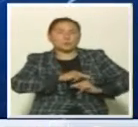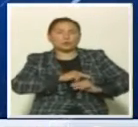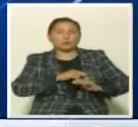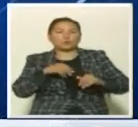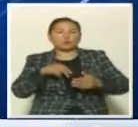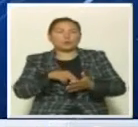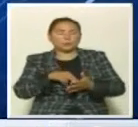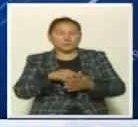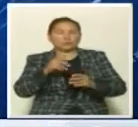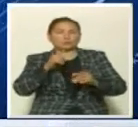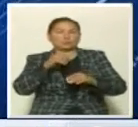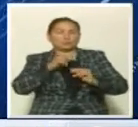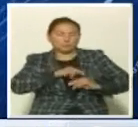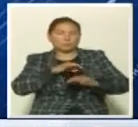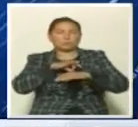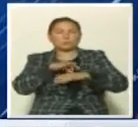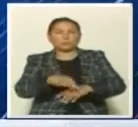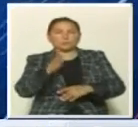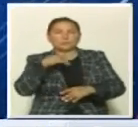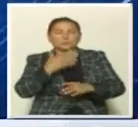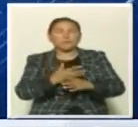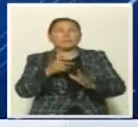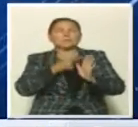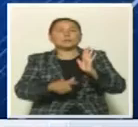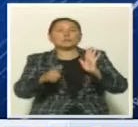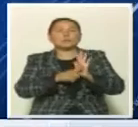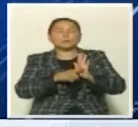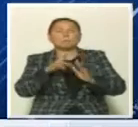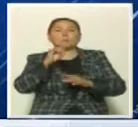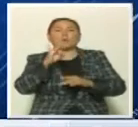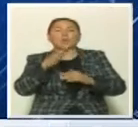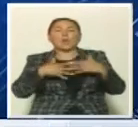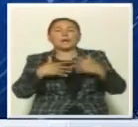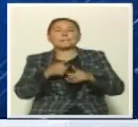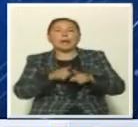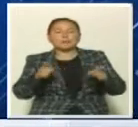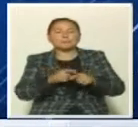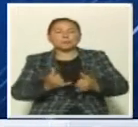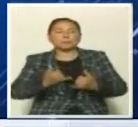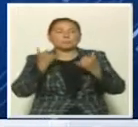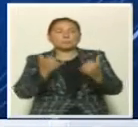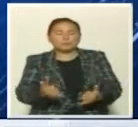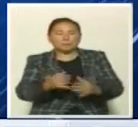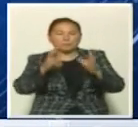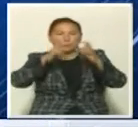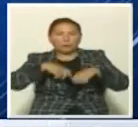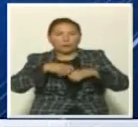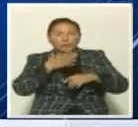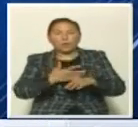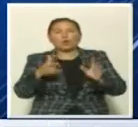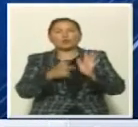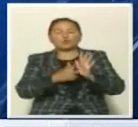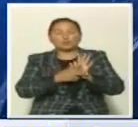түрде өткізеді. Осы бағытта 87 профилактикалық іс-шаралар ұйымдастырылып, 353